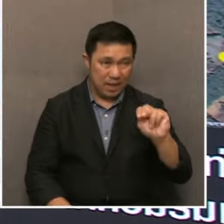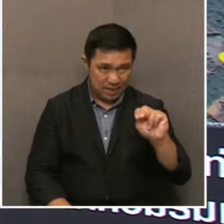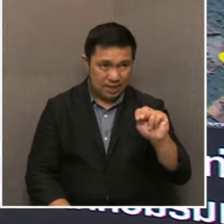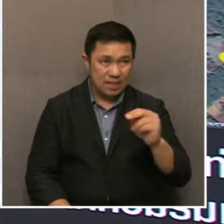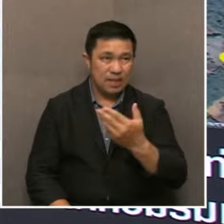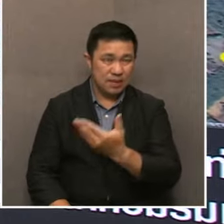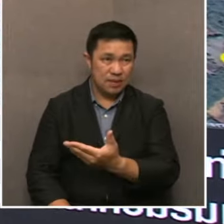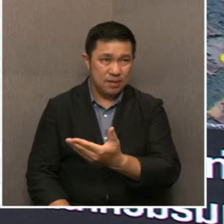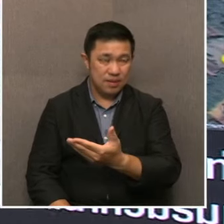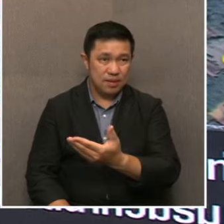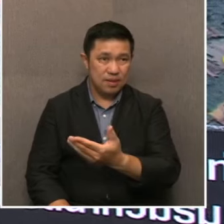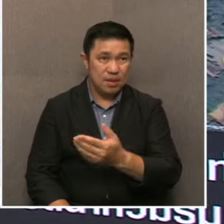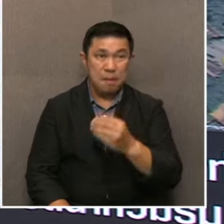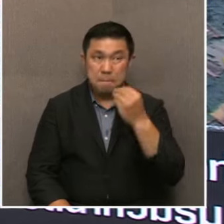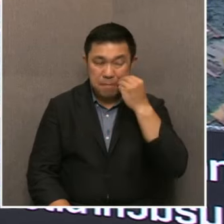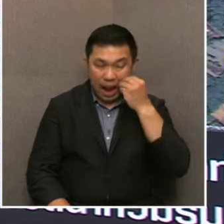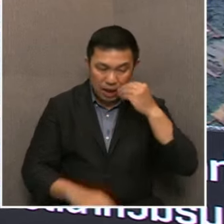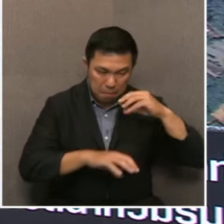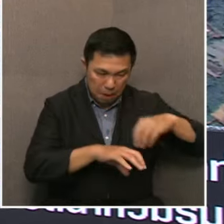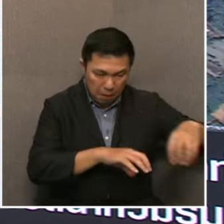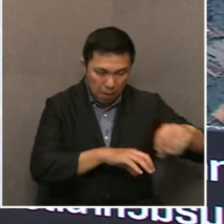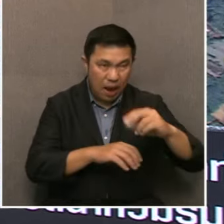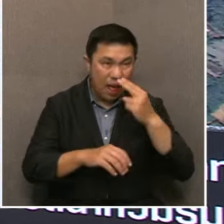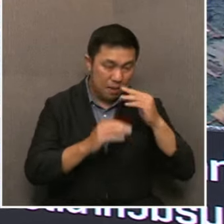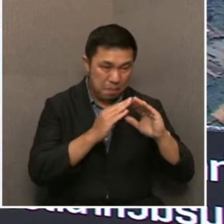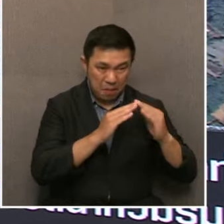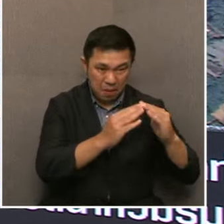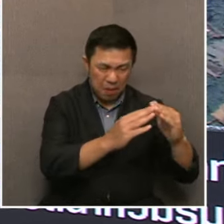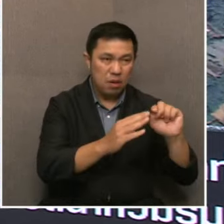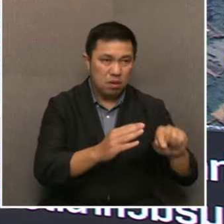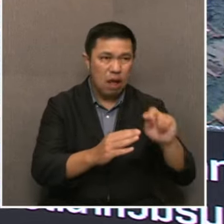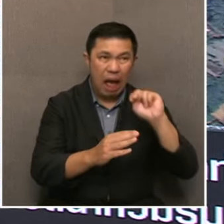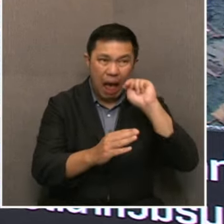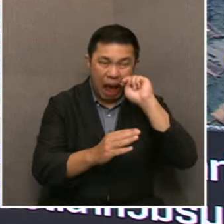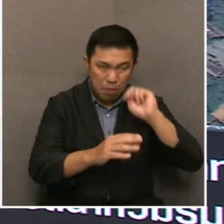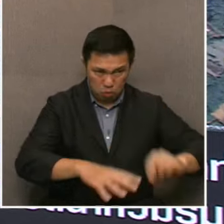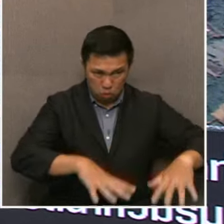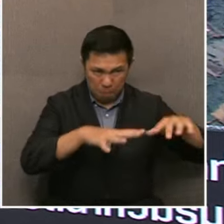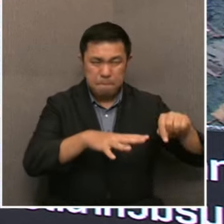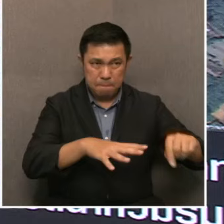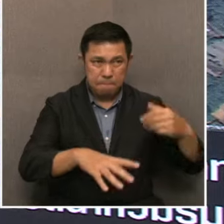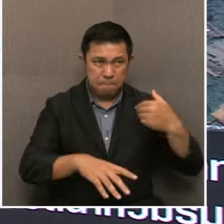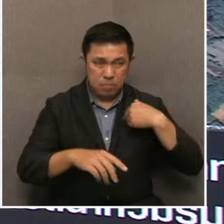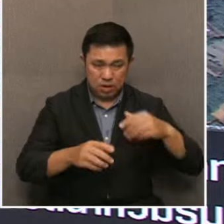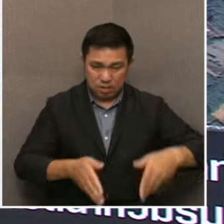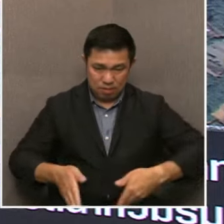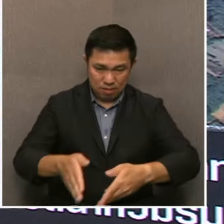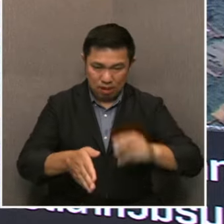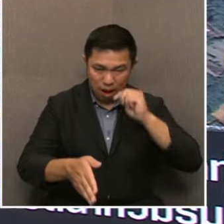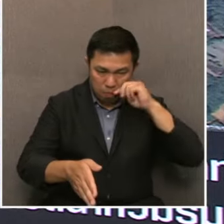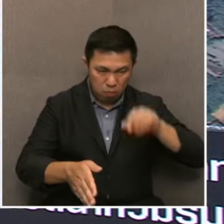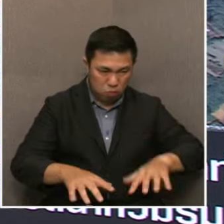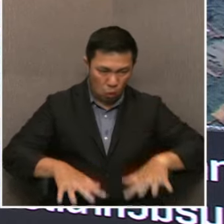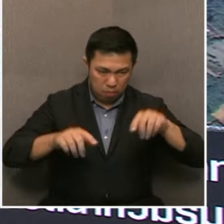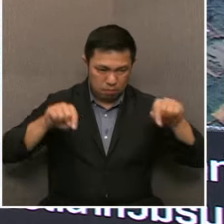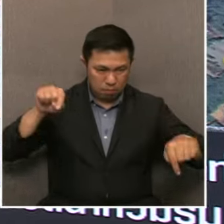น้ำยมแล้วจุดที่มีบ้านเรนของประชาชนจะเห็นหลังคาเนี่ยนะครับก็ยังคงมีน้ำเข้าท่วมอยู่เนี่ย 2ฝั่งริมแม่น้ำเลยนั่นเองนะ